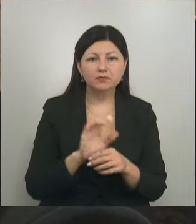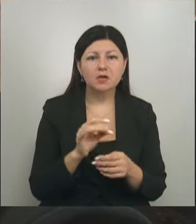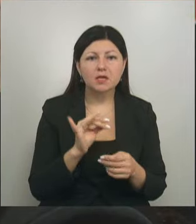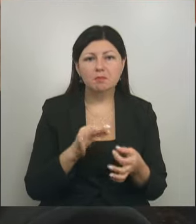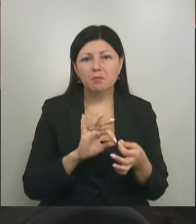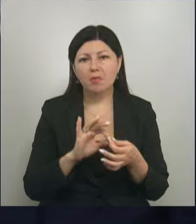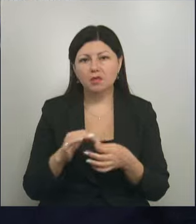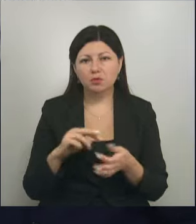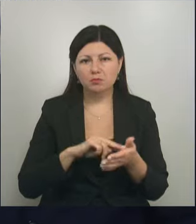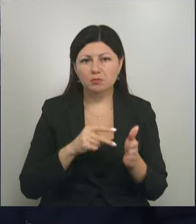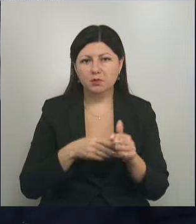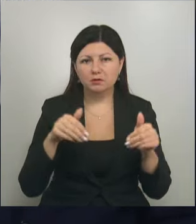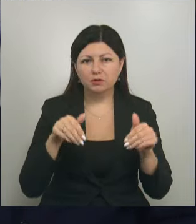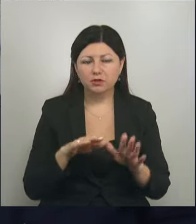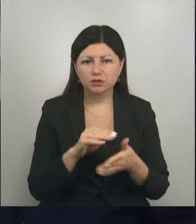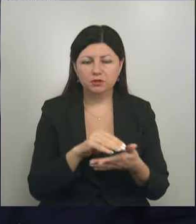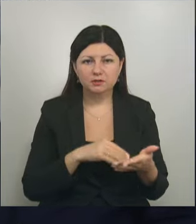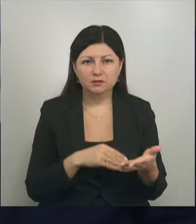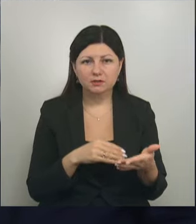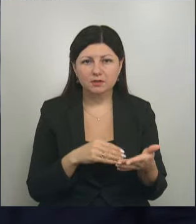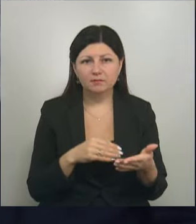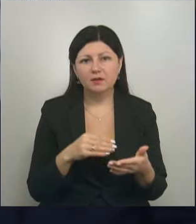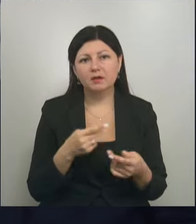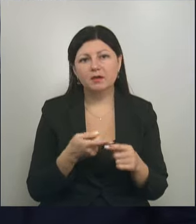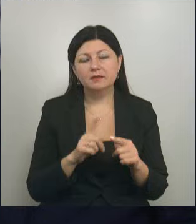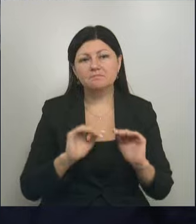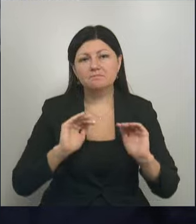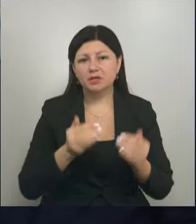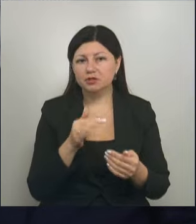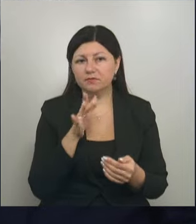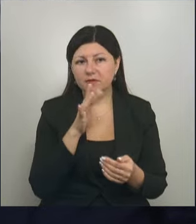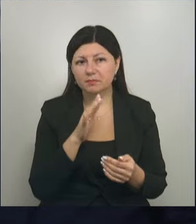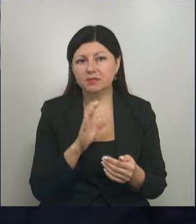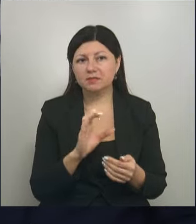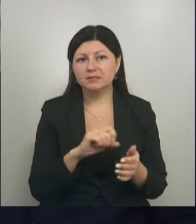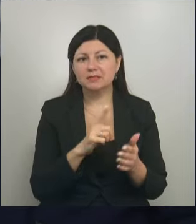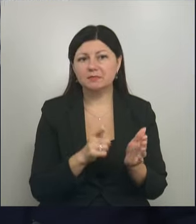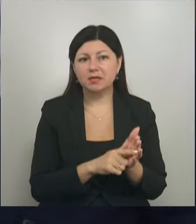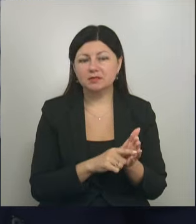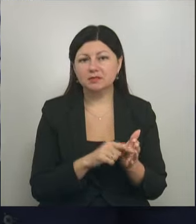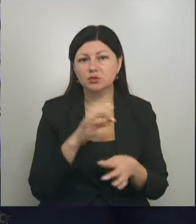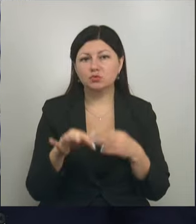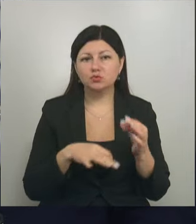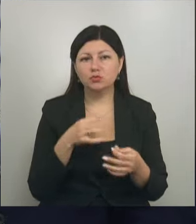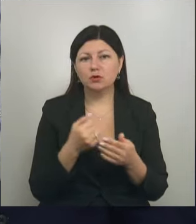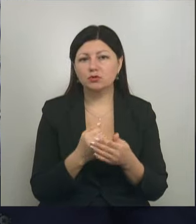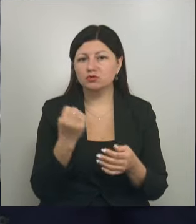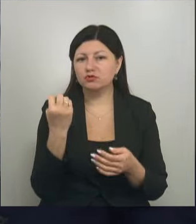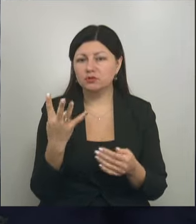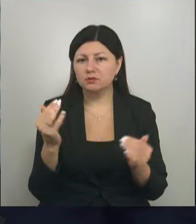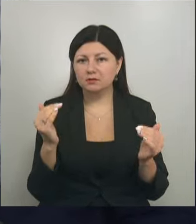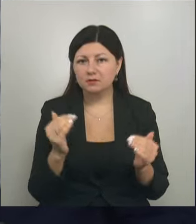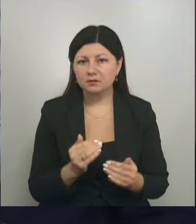их решения. Мы занимаемся снижением времени протекания процесса с 17 суток до 14.